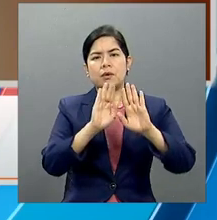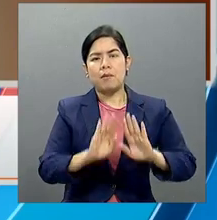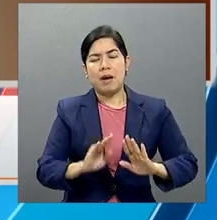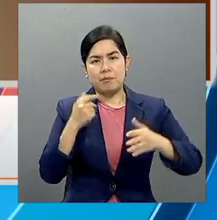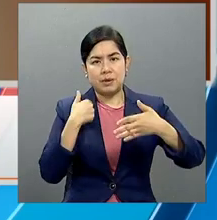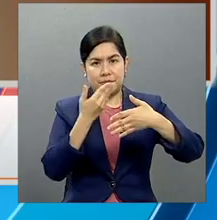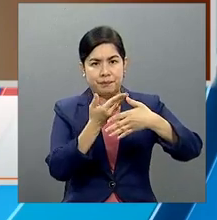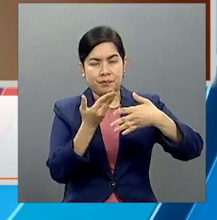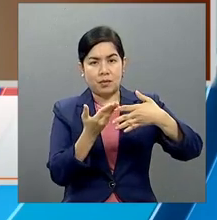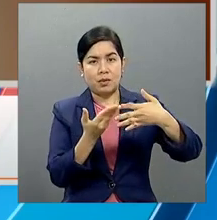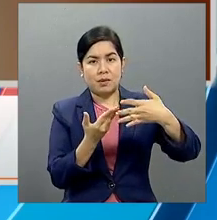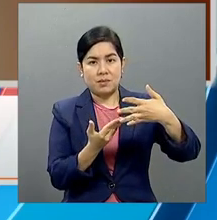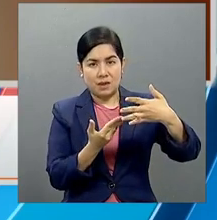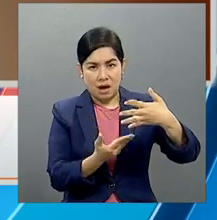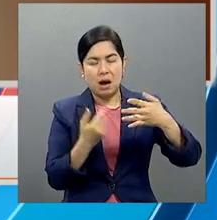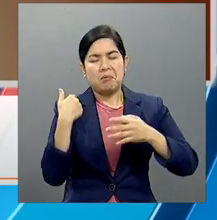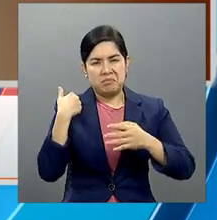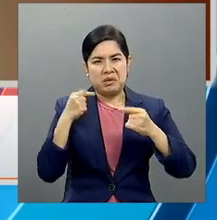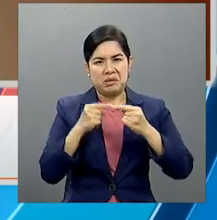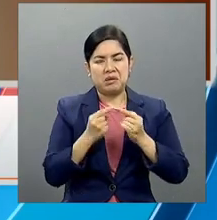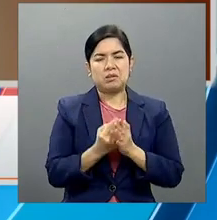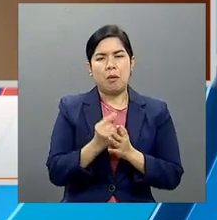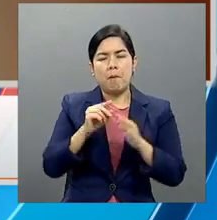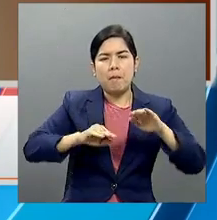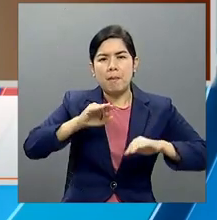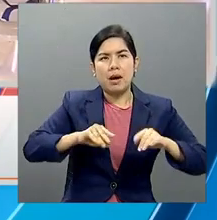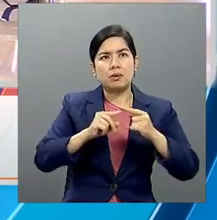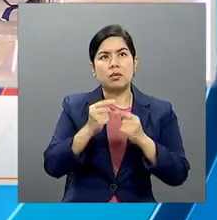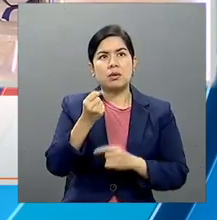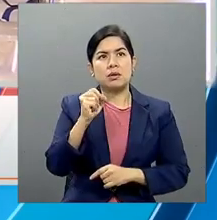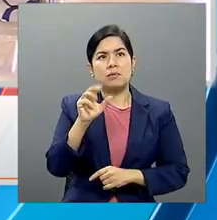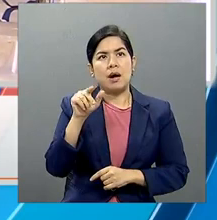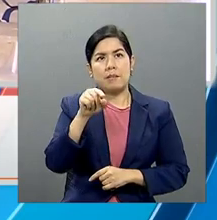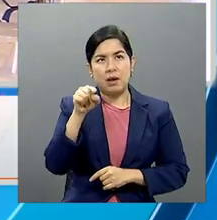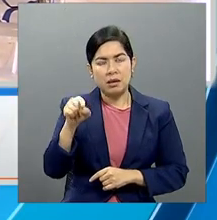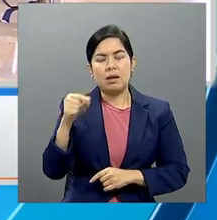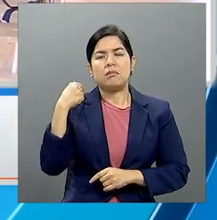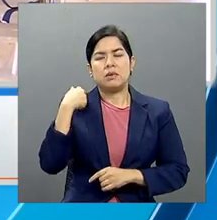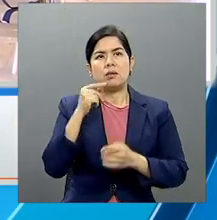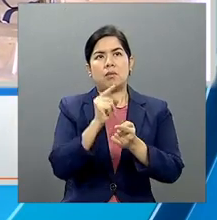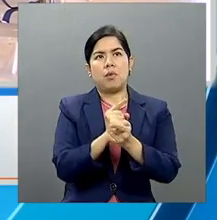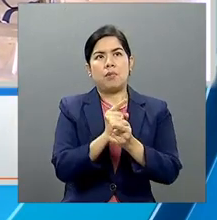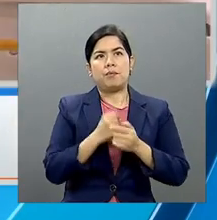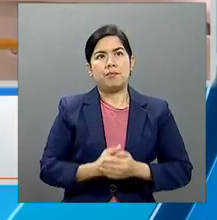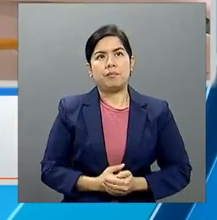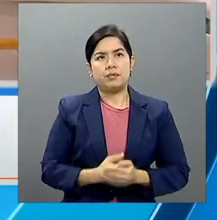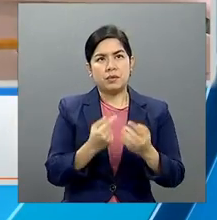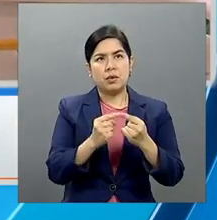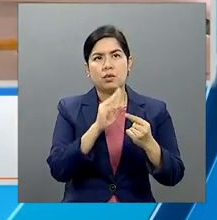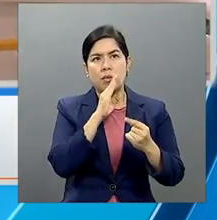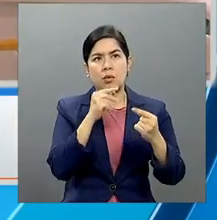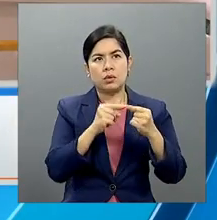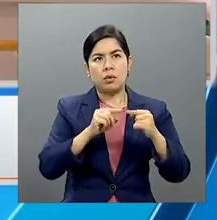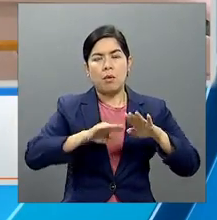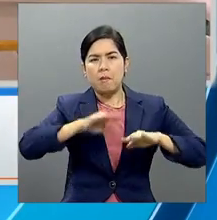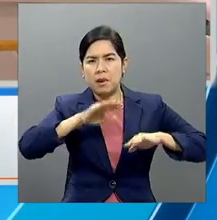พบถึง 15% ของประชากรไทย ซึ่งถือว่าถ้าเป็นตัวเลขนี้สูงกว่าค่าเฉลี่ยไตเรื้อรังของในระดับโลก ใช่ครับเพ